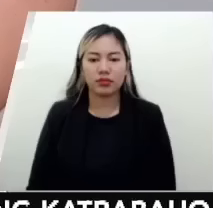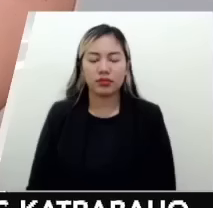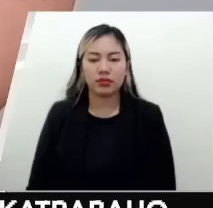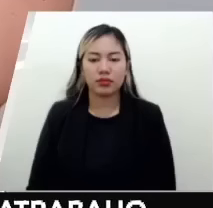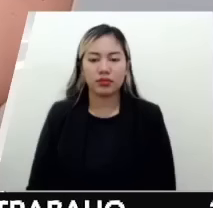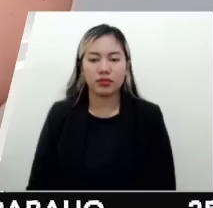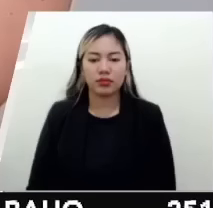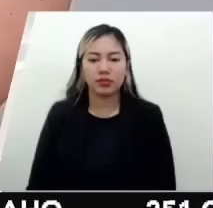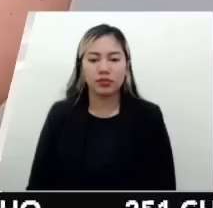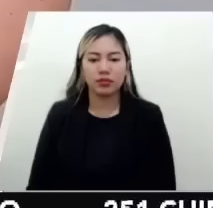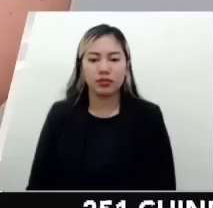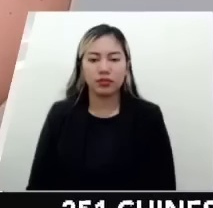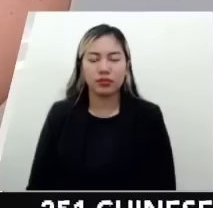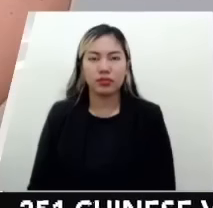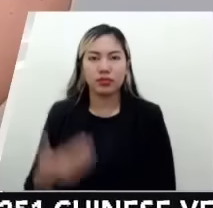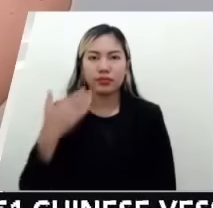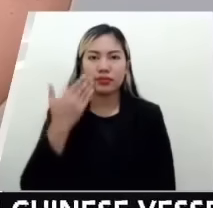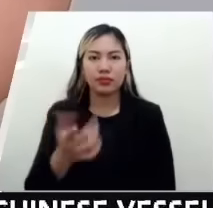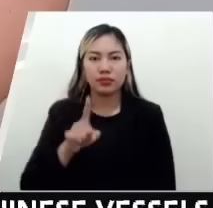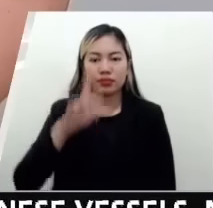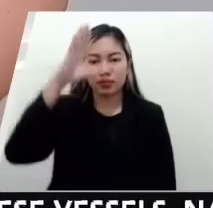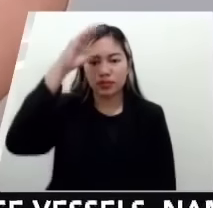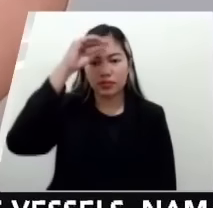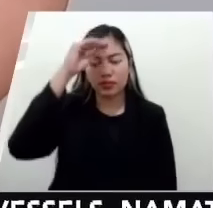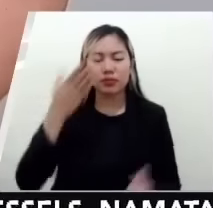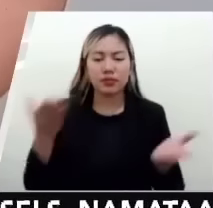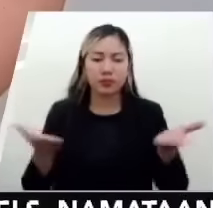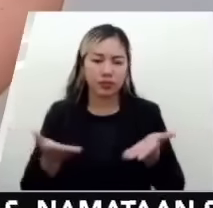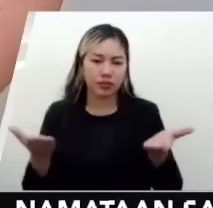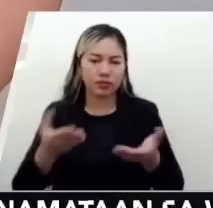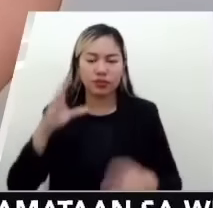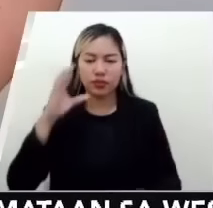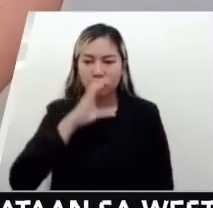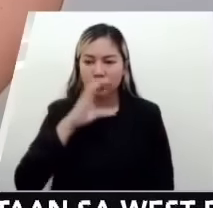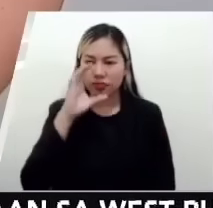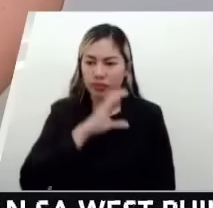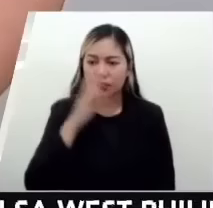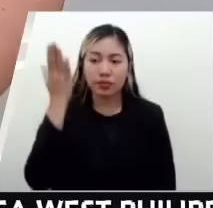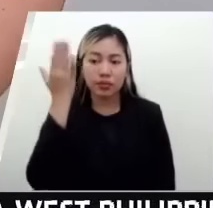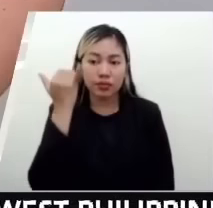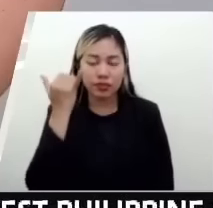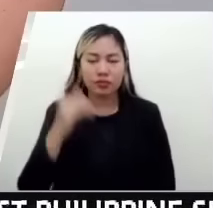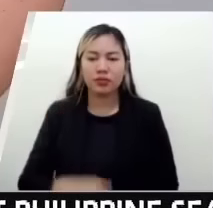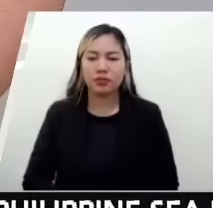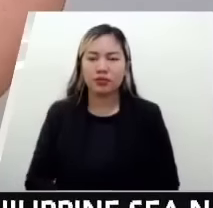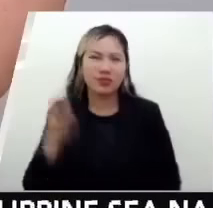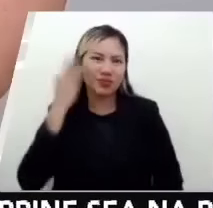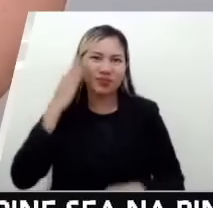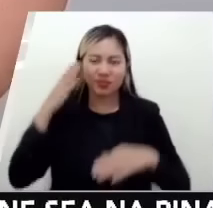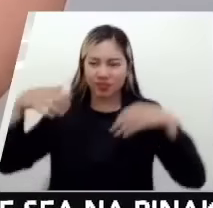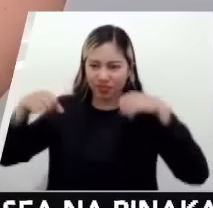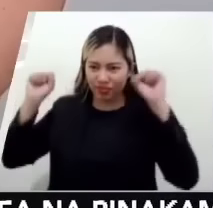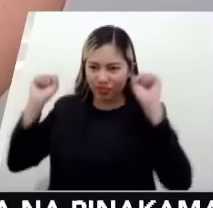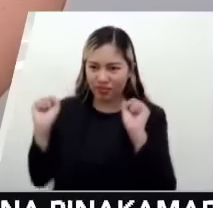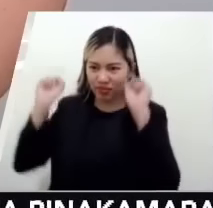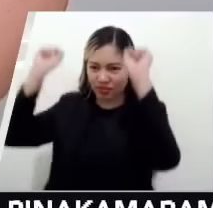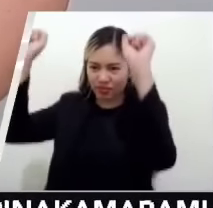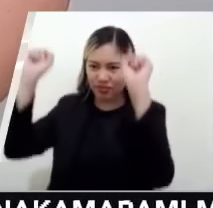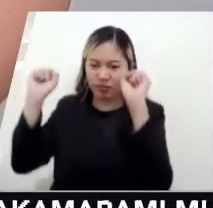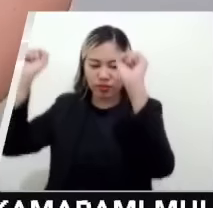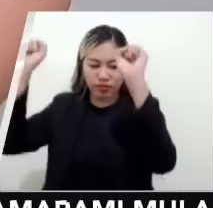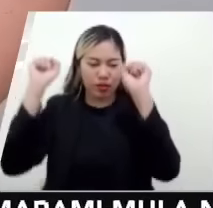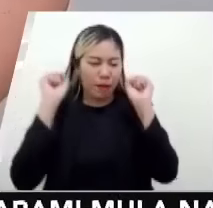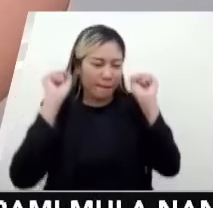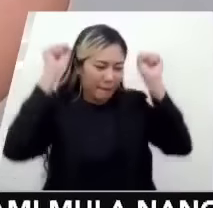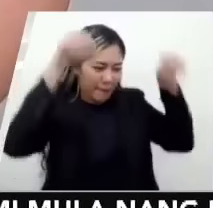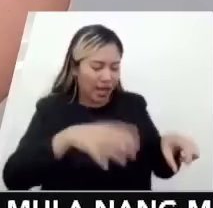Patay ang isang lalaki sa Balamban dito sa Cebu matapos bagsakan ng barbell at saksakin ng katrabaho niya. Sa Iloilo City